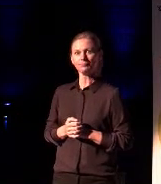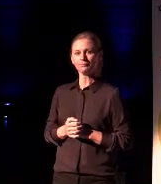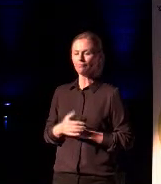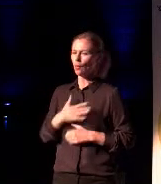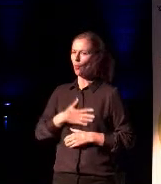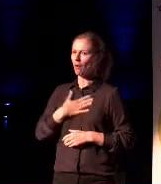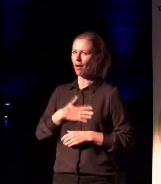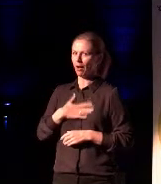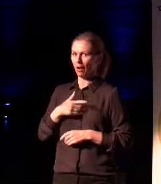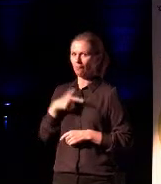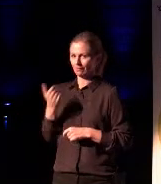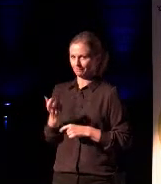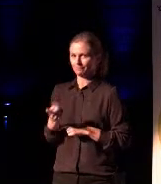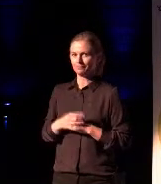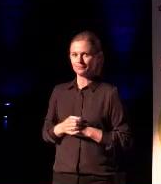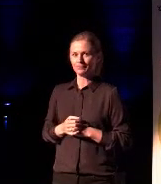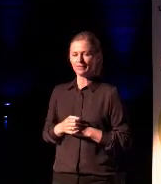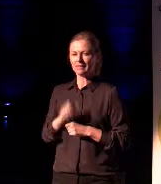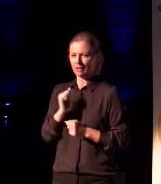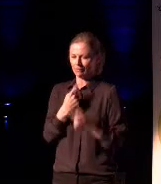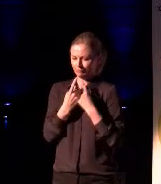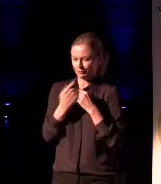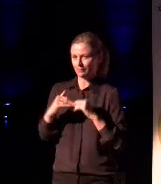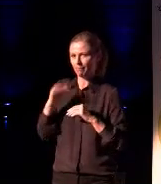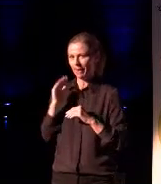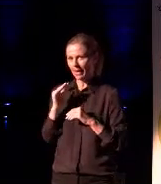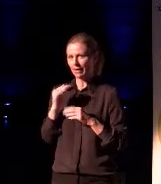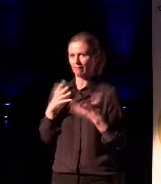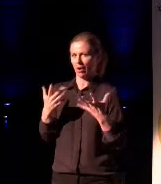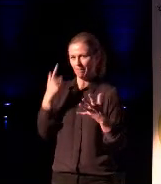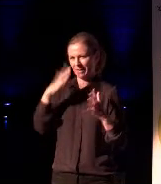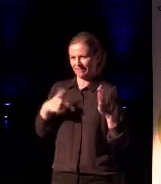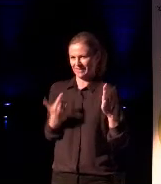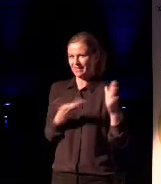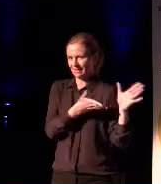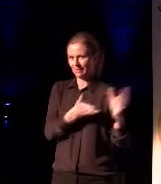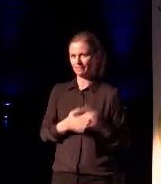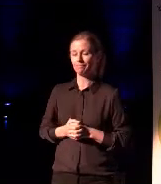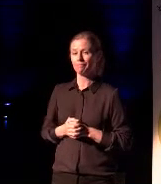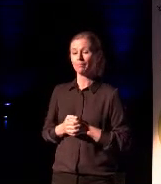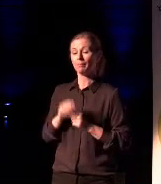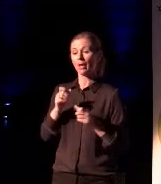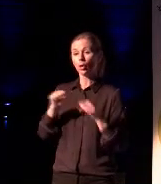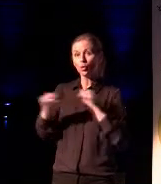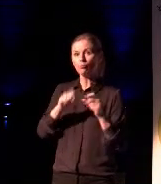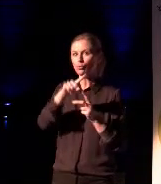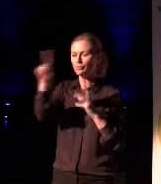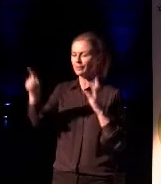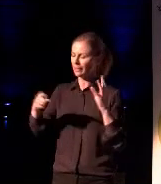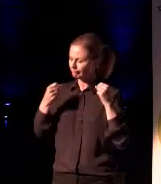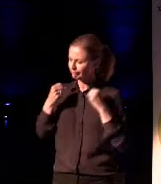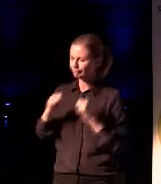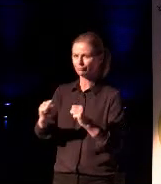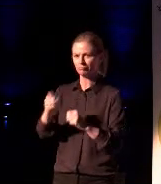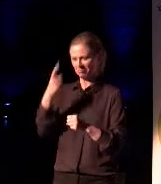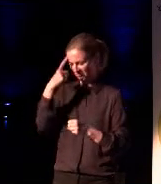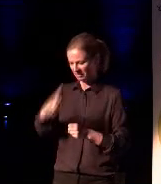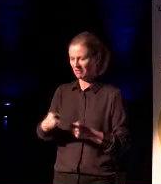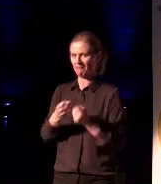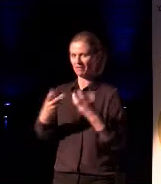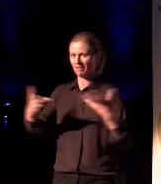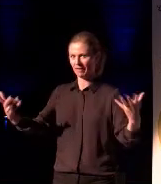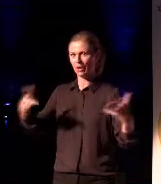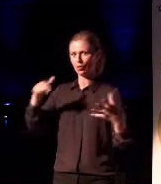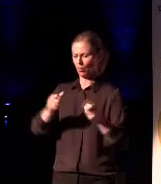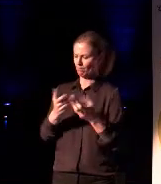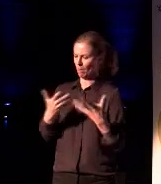Vi er veldig glad for det. Jeg kommer også nærmere tilbake til hva vi mener med det. Kommunene gjør en kjempeinnsats, flere og flere. De godt i